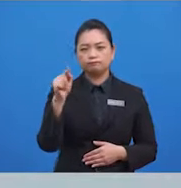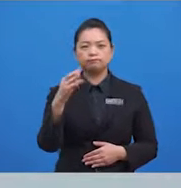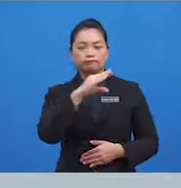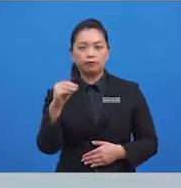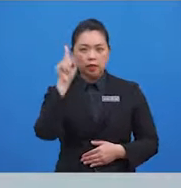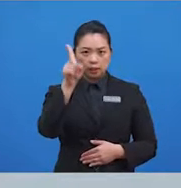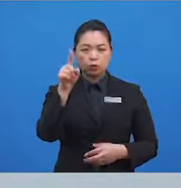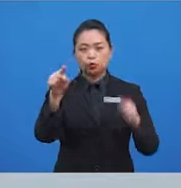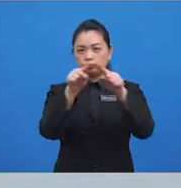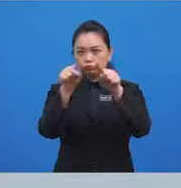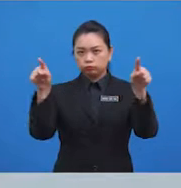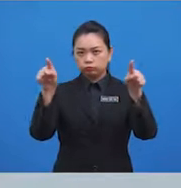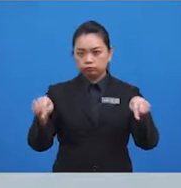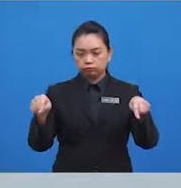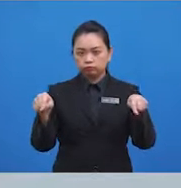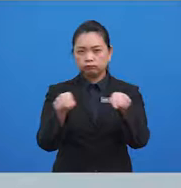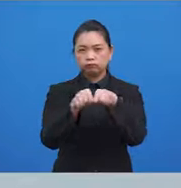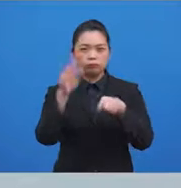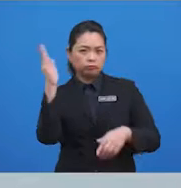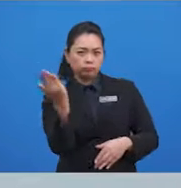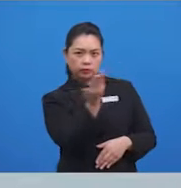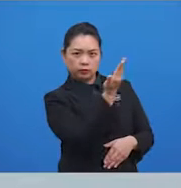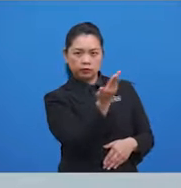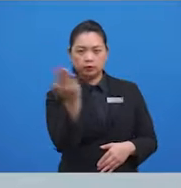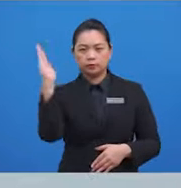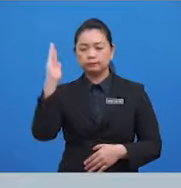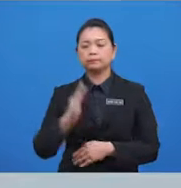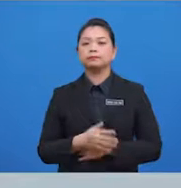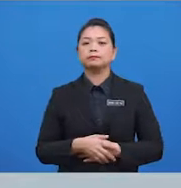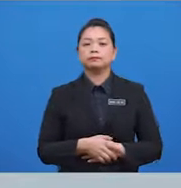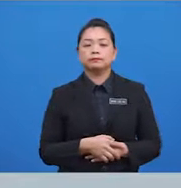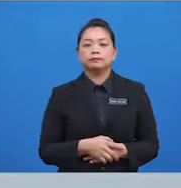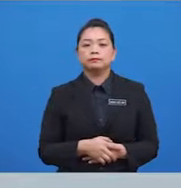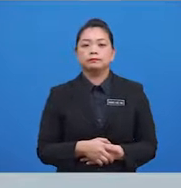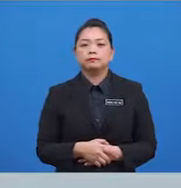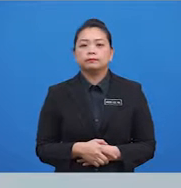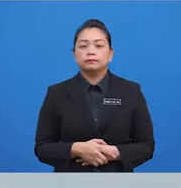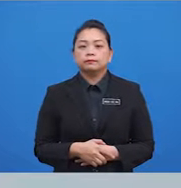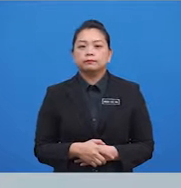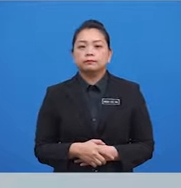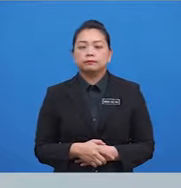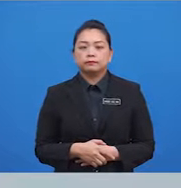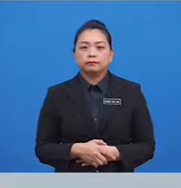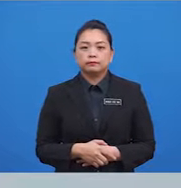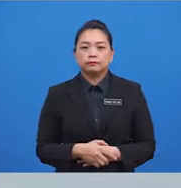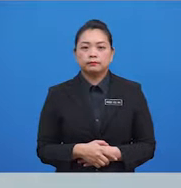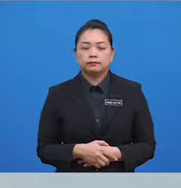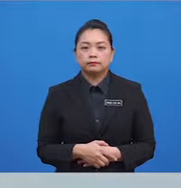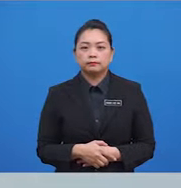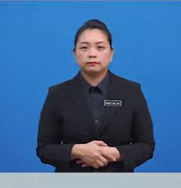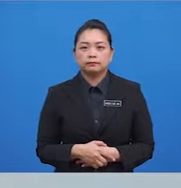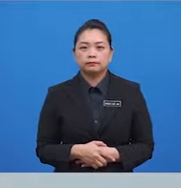dan 1 permukaan sisi melengkung. Sisi melengkung tersebut jika dibentangkan akan